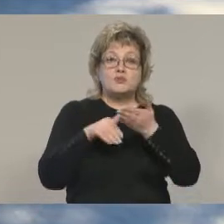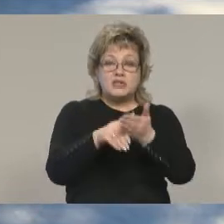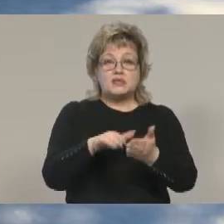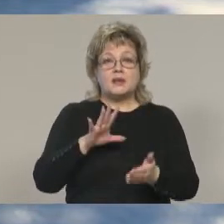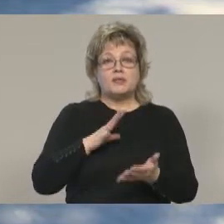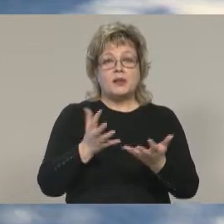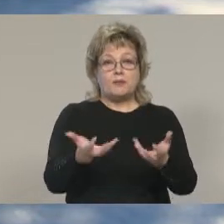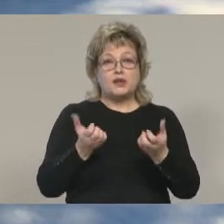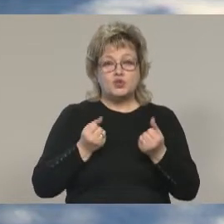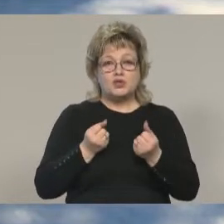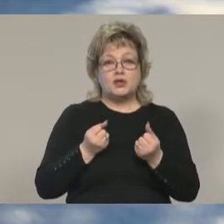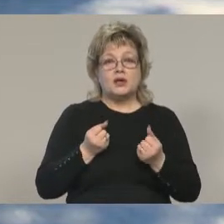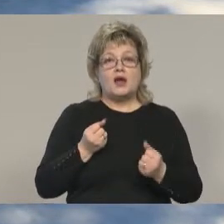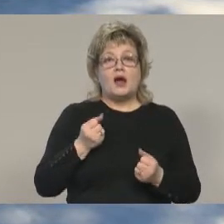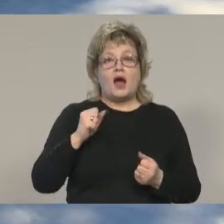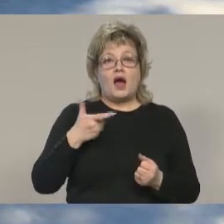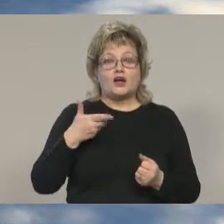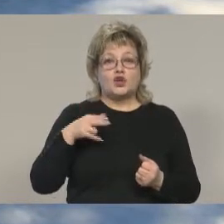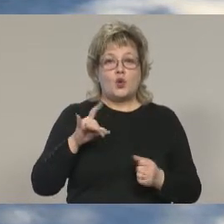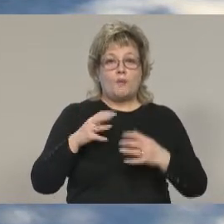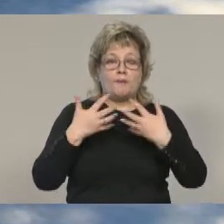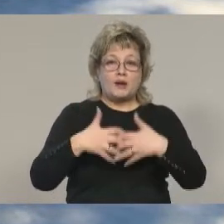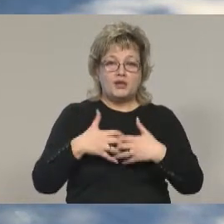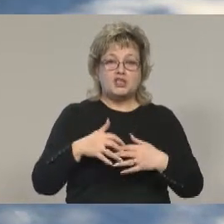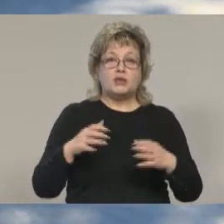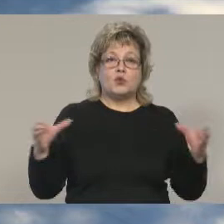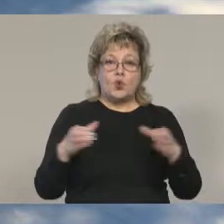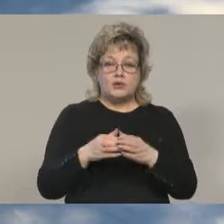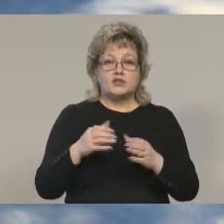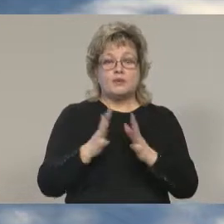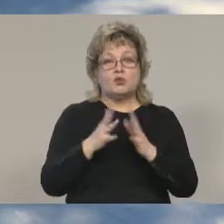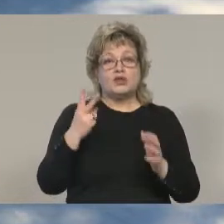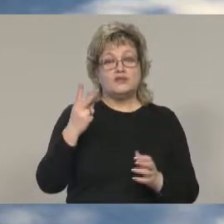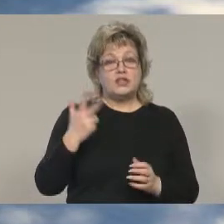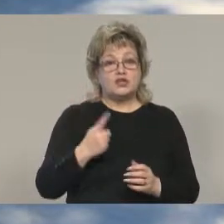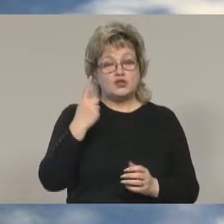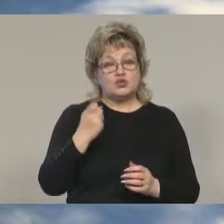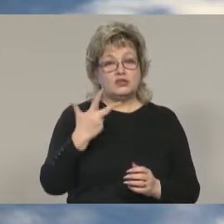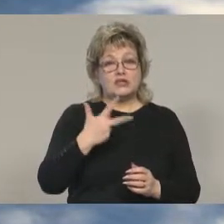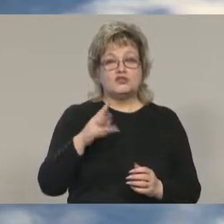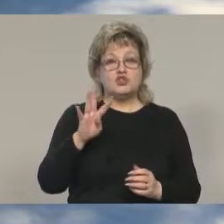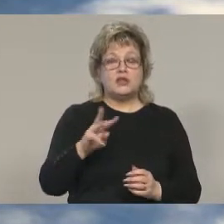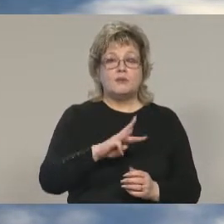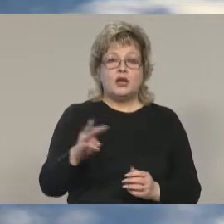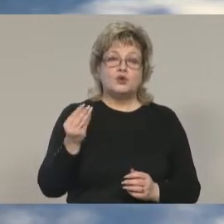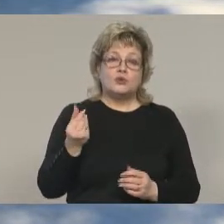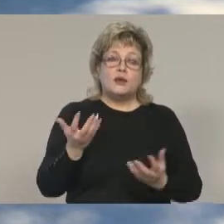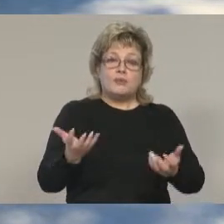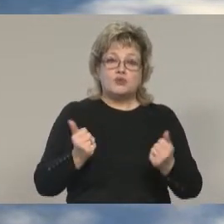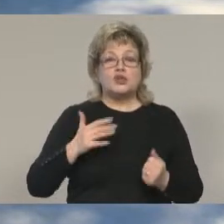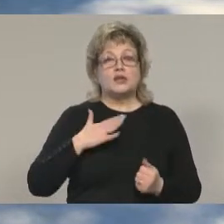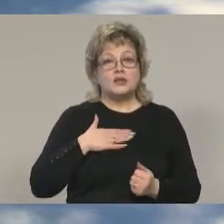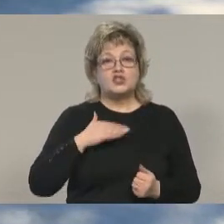было получено агропромышленным комплексом. Более двух третей, 134 миллиона рубля, получили